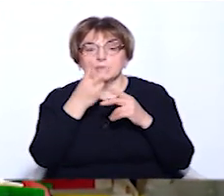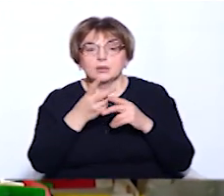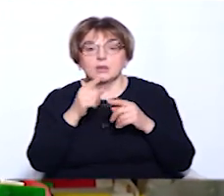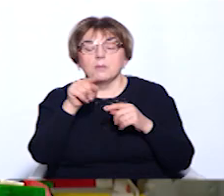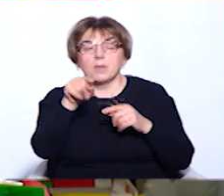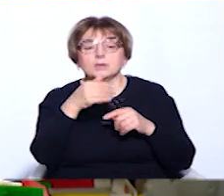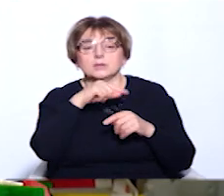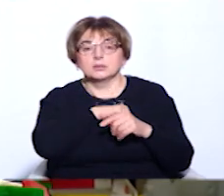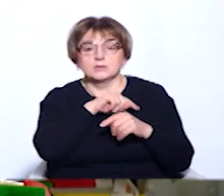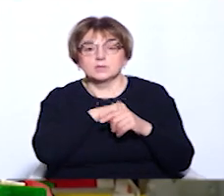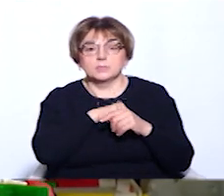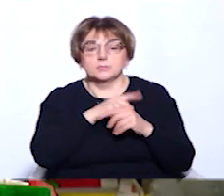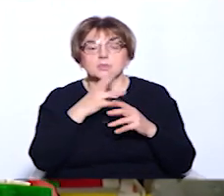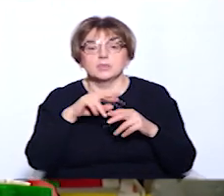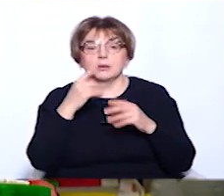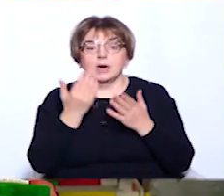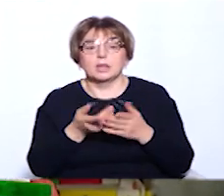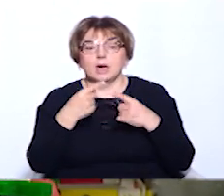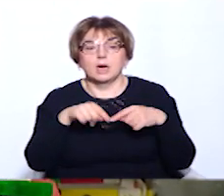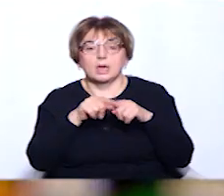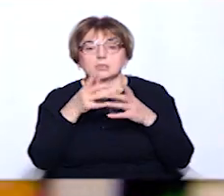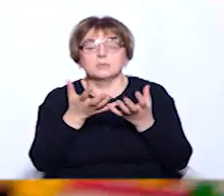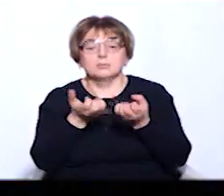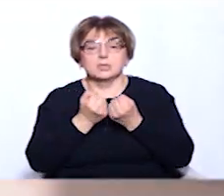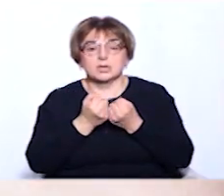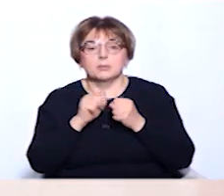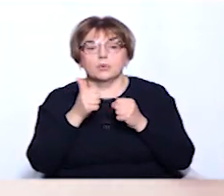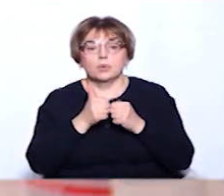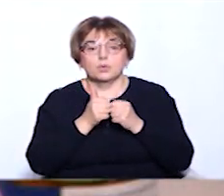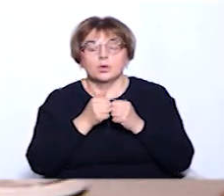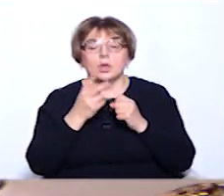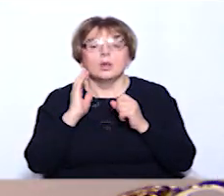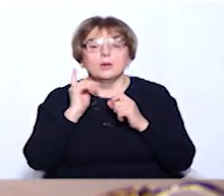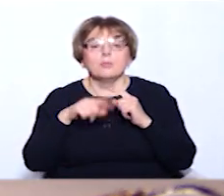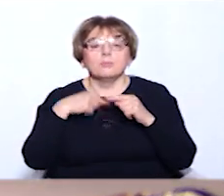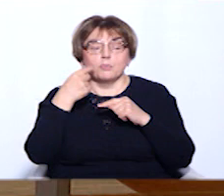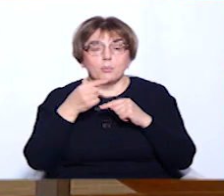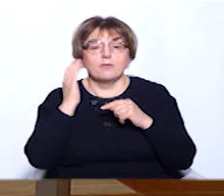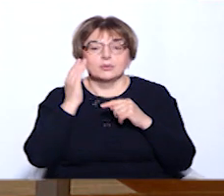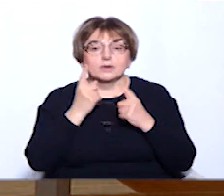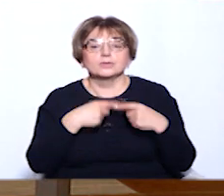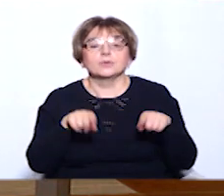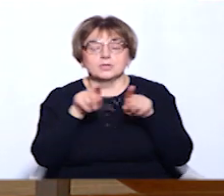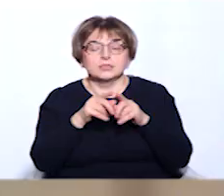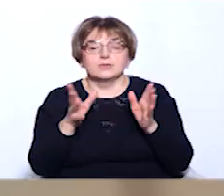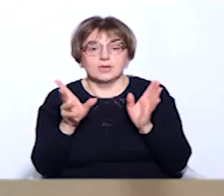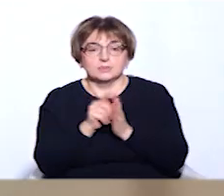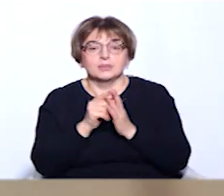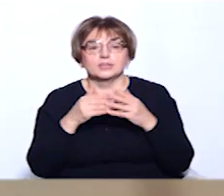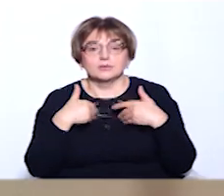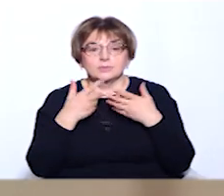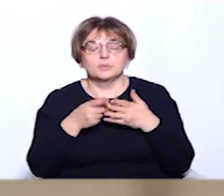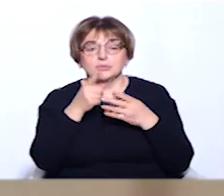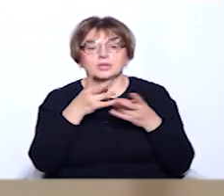მათი თვისებების და ასევე მიღების მეთოდების. მომავალ კვირას ისევ ამ დროს ერთ ჩვენ ერთმანეთს შევხვდებით და